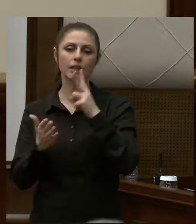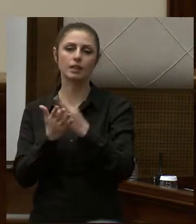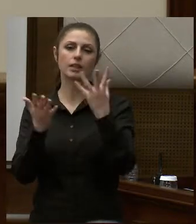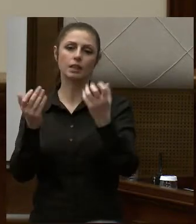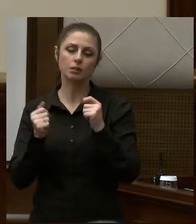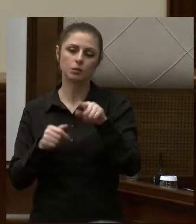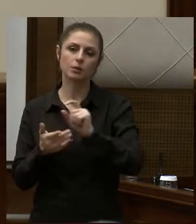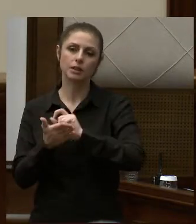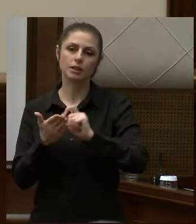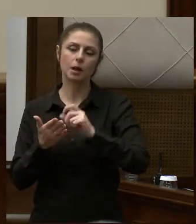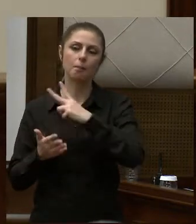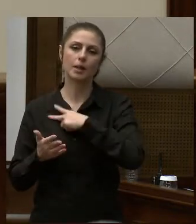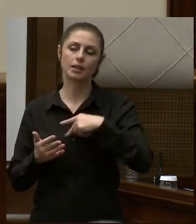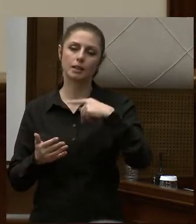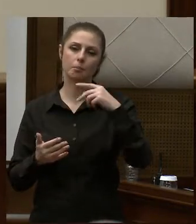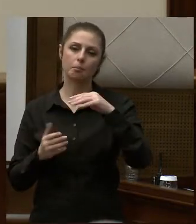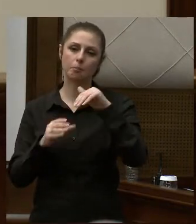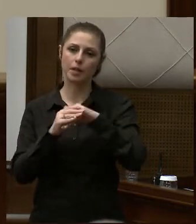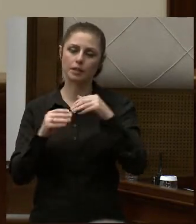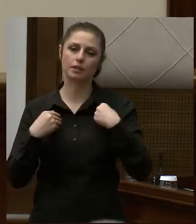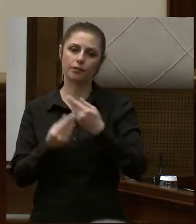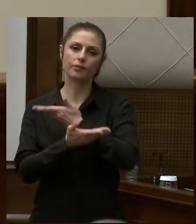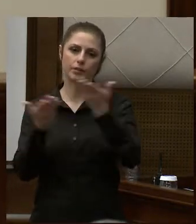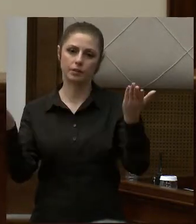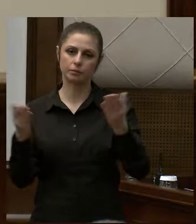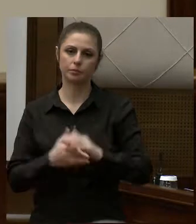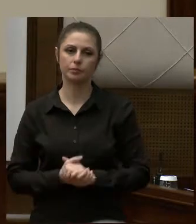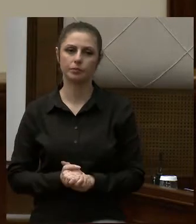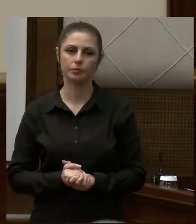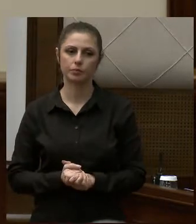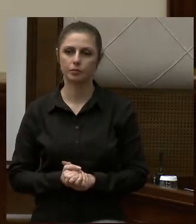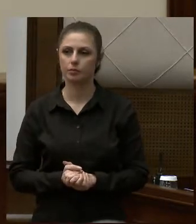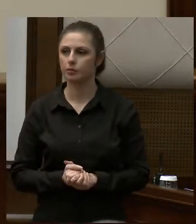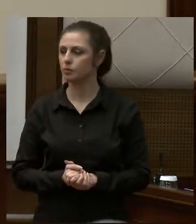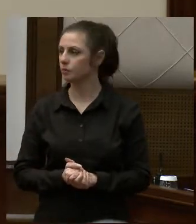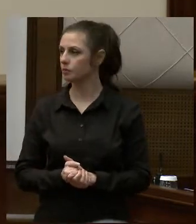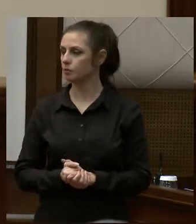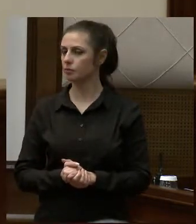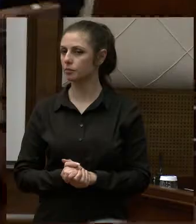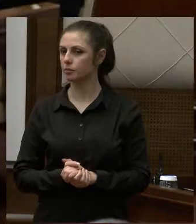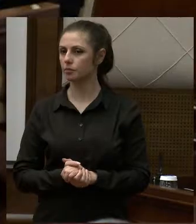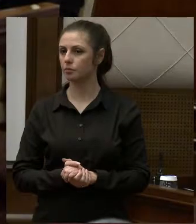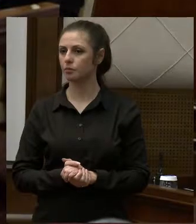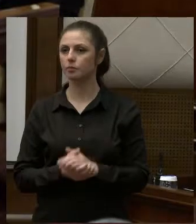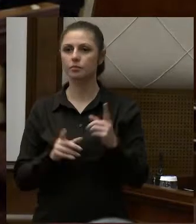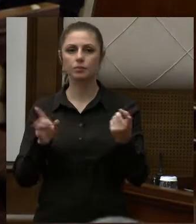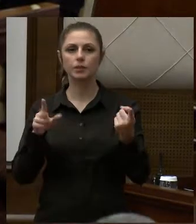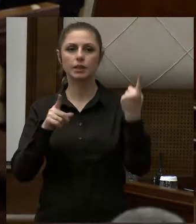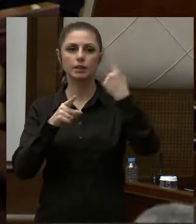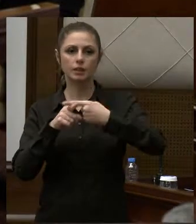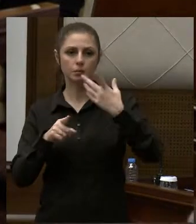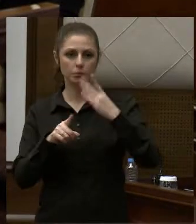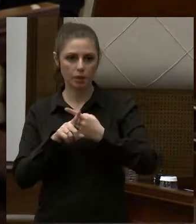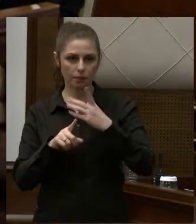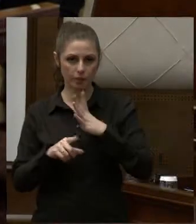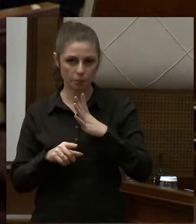üzere yazımızın belediye meclisine havalesi olurlarınıza arz ederim. Teşekkür ederim. Gündeme ilave edilmesini istediğiniz herhangi bir şey